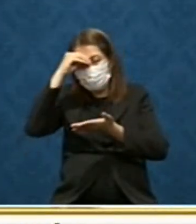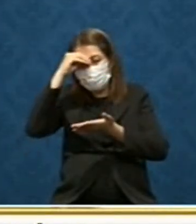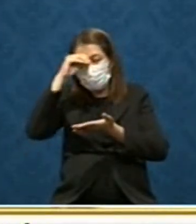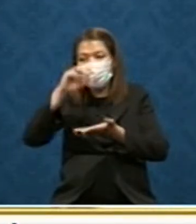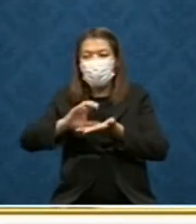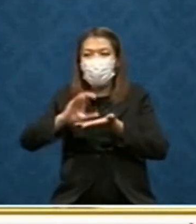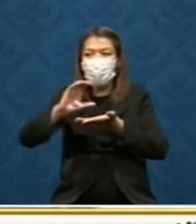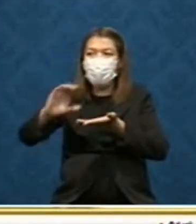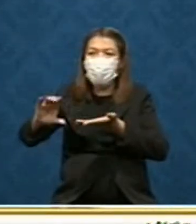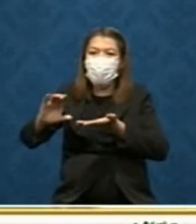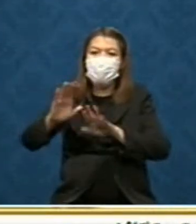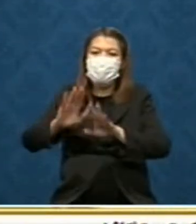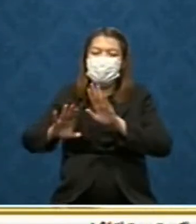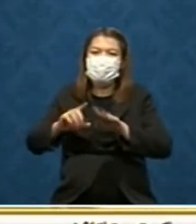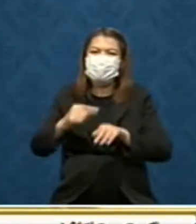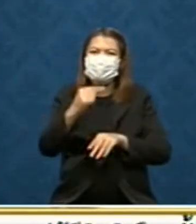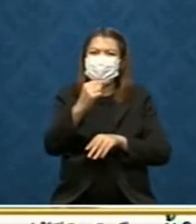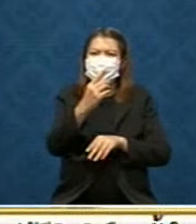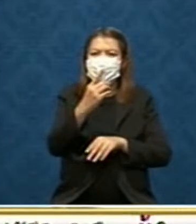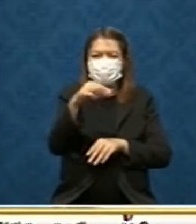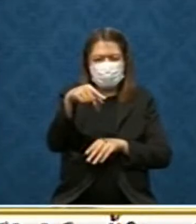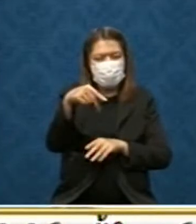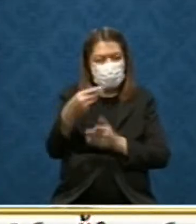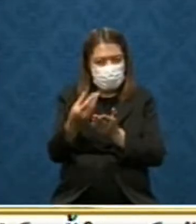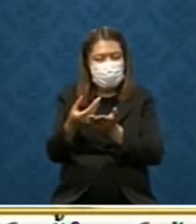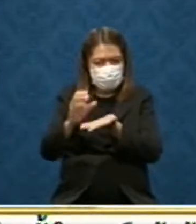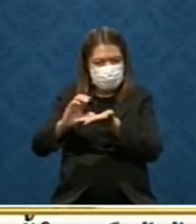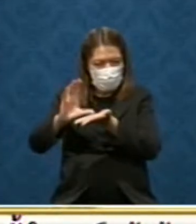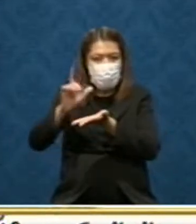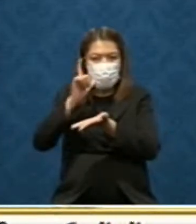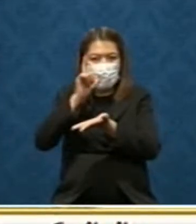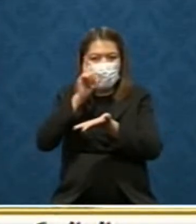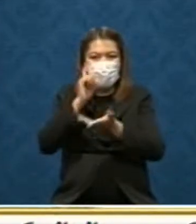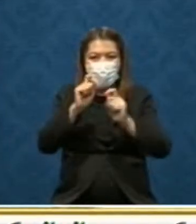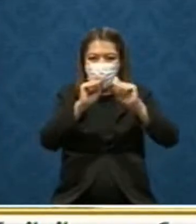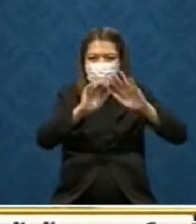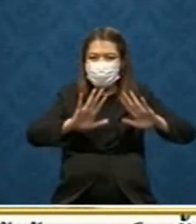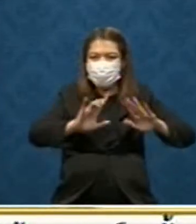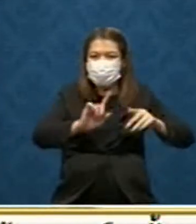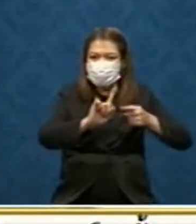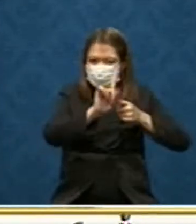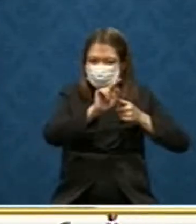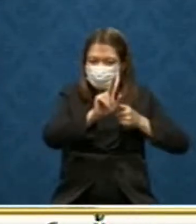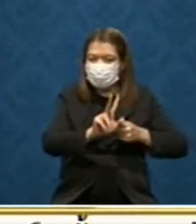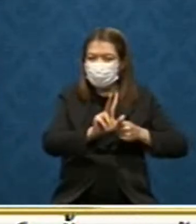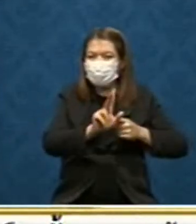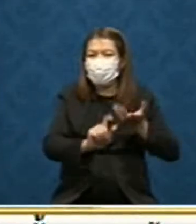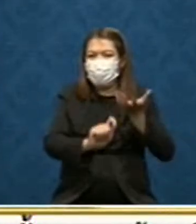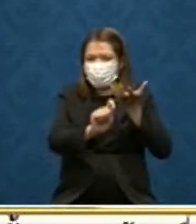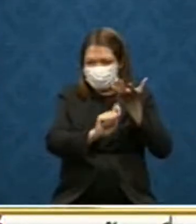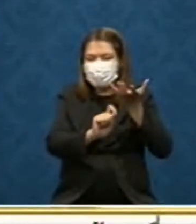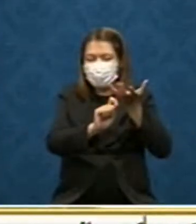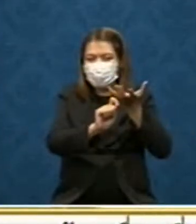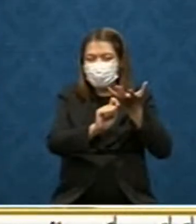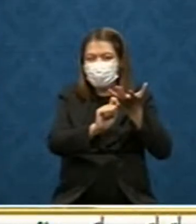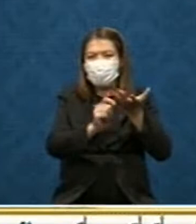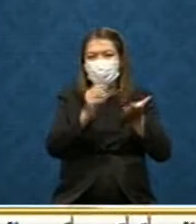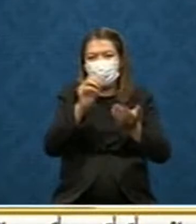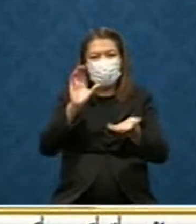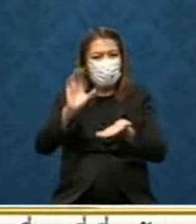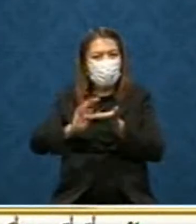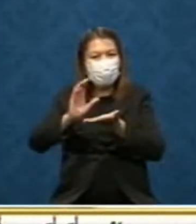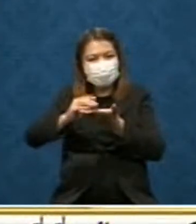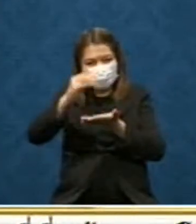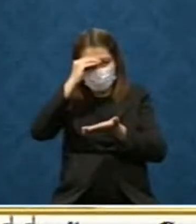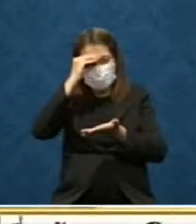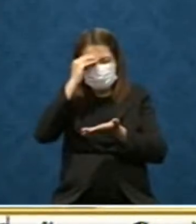สกิานี่เทียบต่ GDP ไม่น้อยนะในอาเศรจอย Services เด็